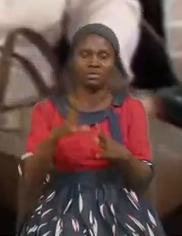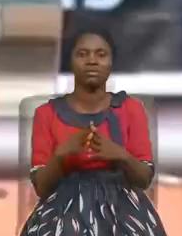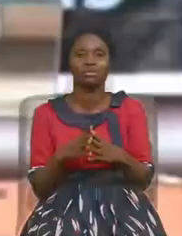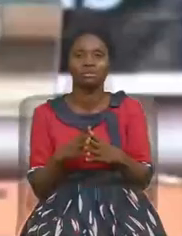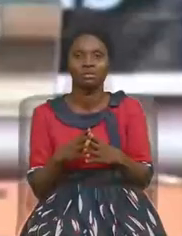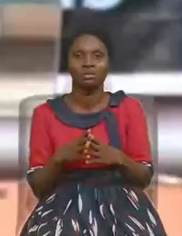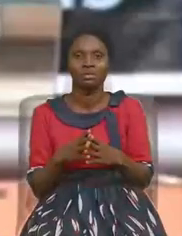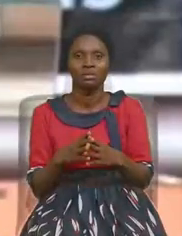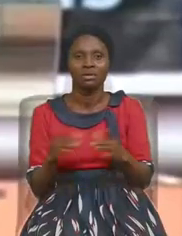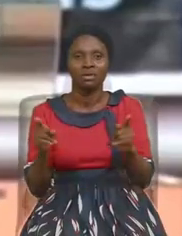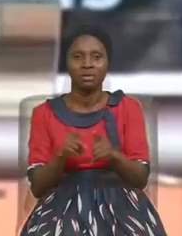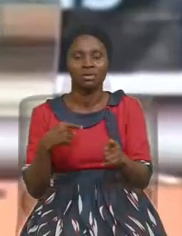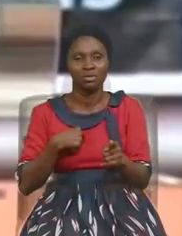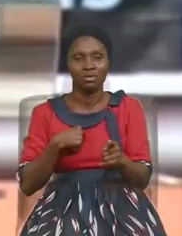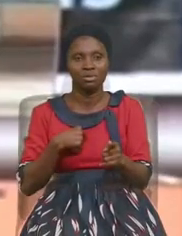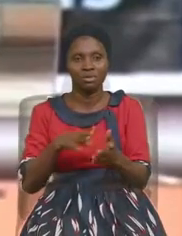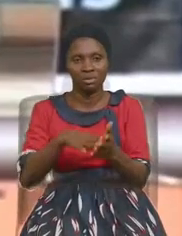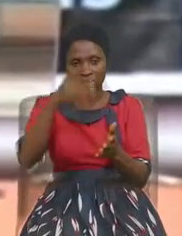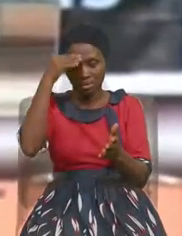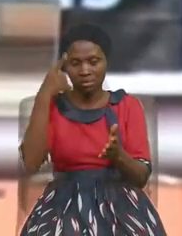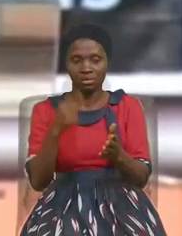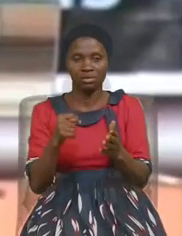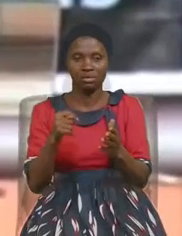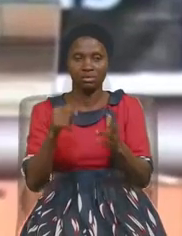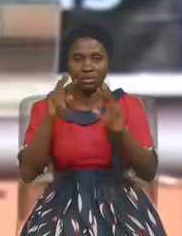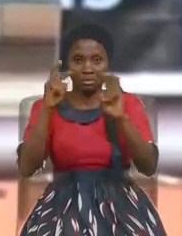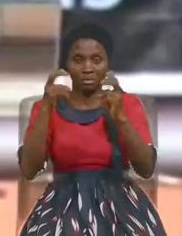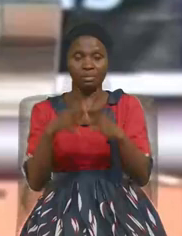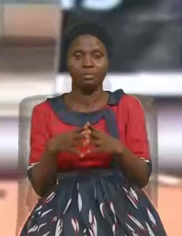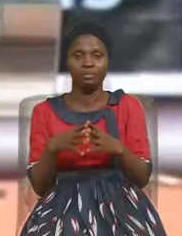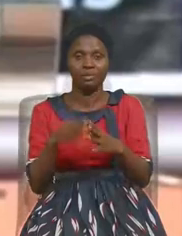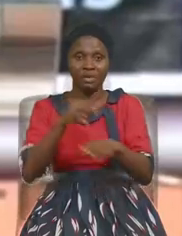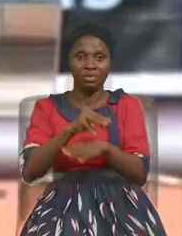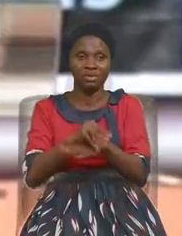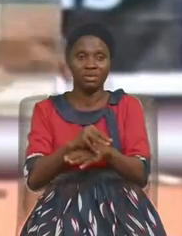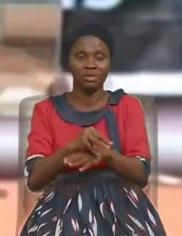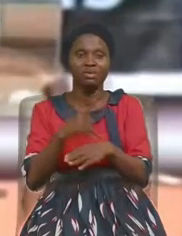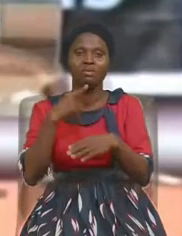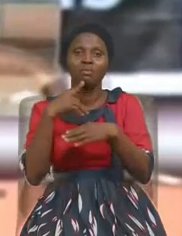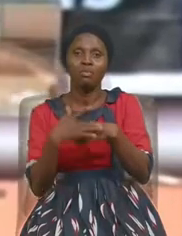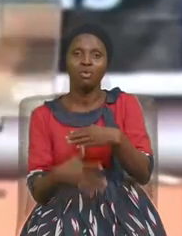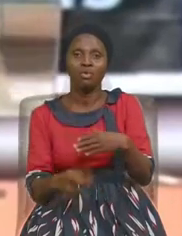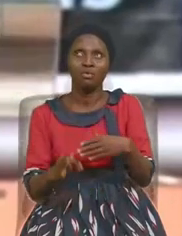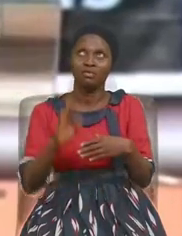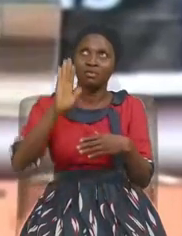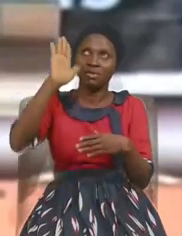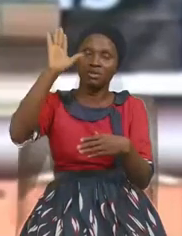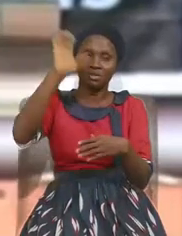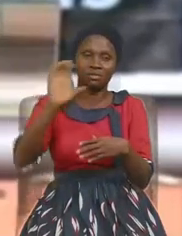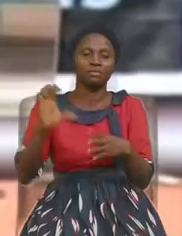sang de sa croix. Nous allons considérer trois points. Premièrement, le but